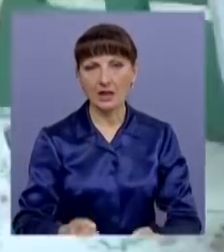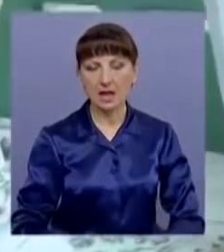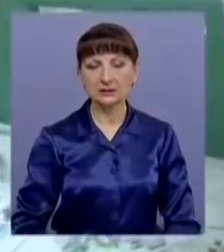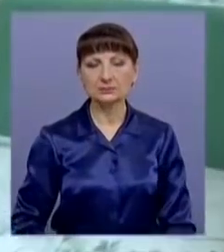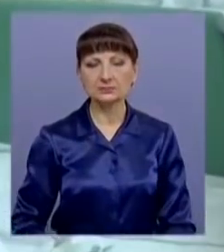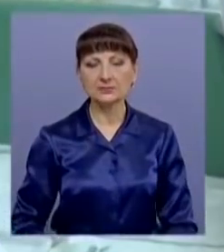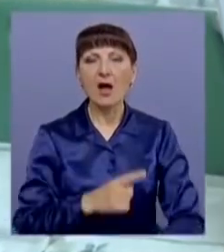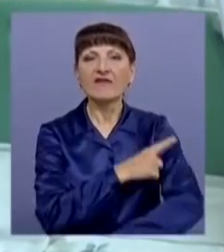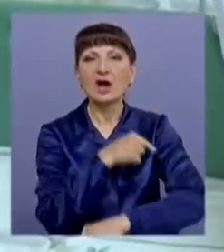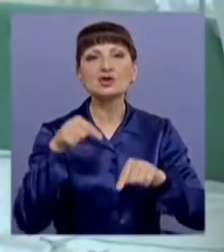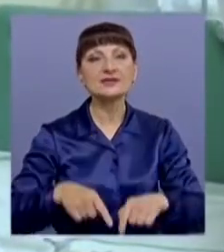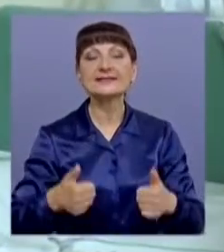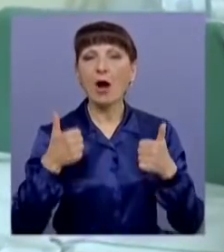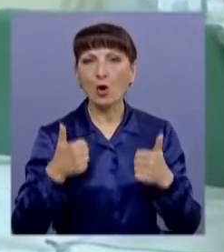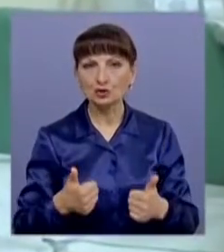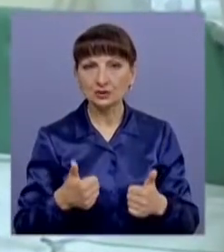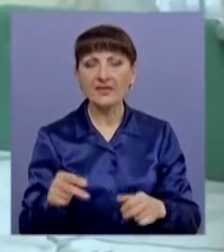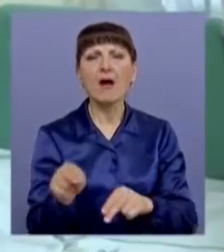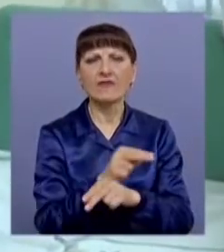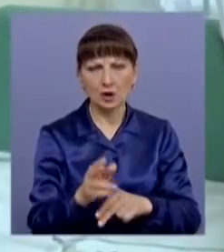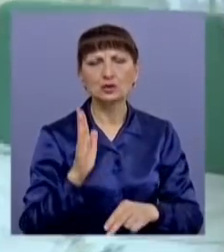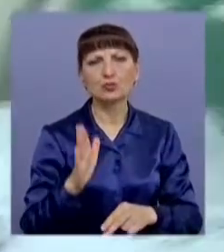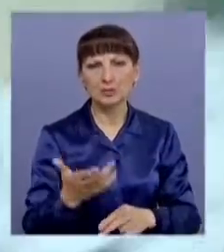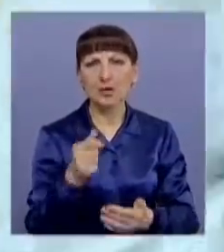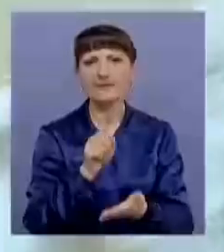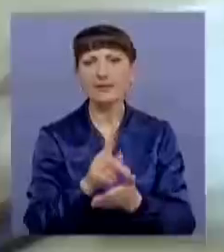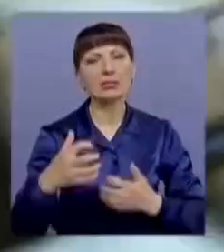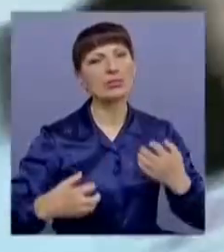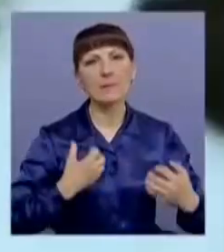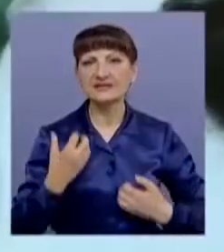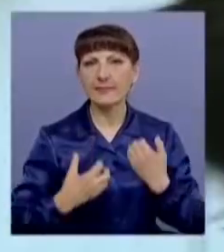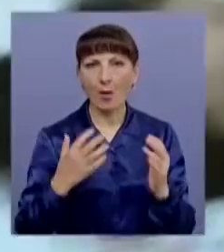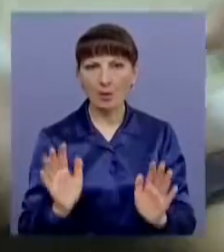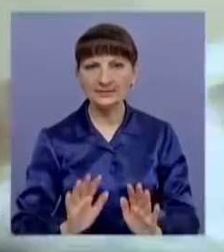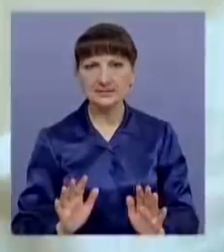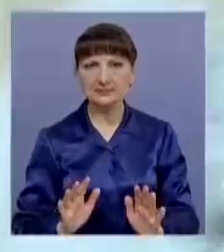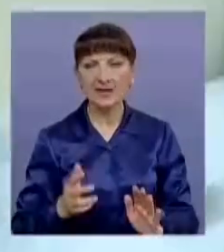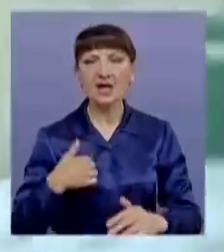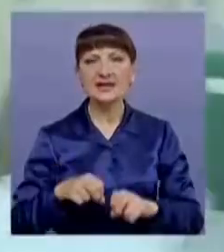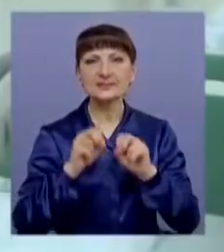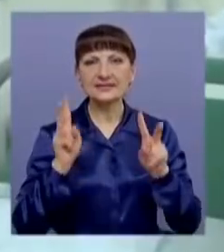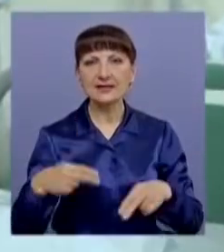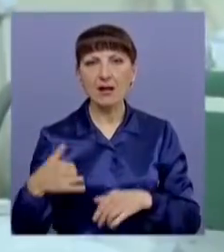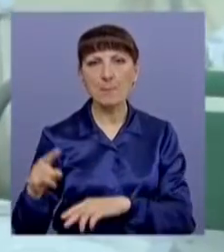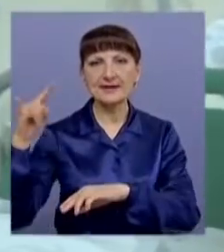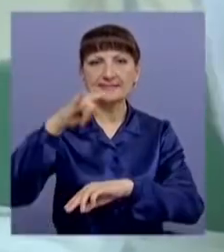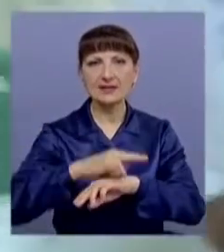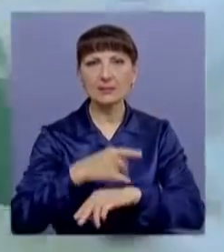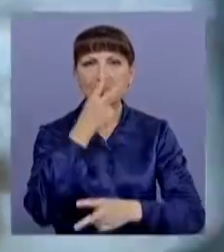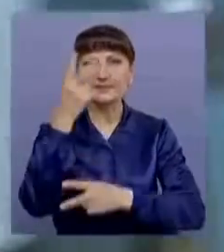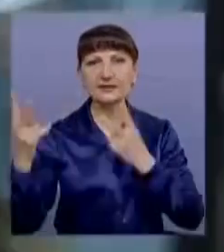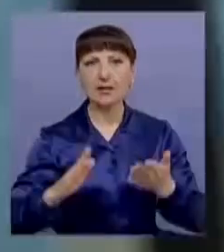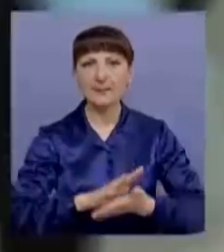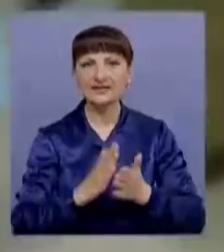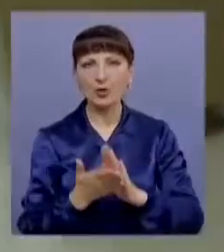выздоровления. Врачи здесь хорошие, вылечат вас, не беспокойтесь. Я специально прилетел, смотрел обстановку